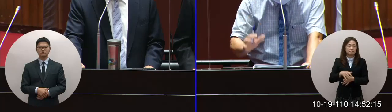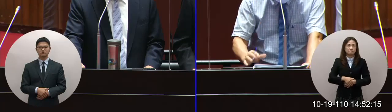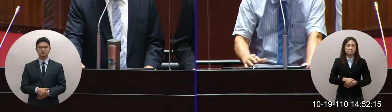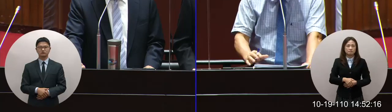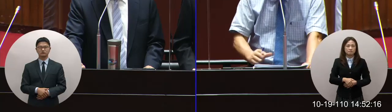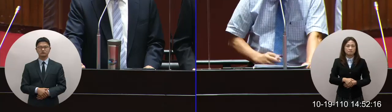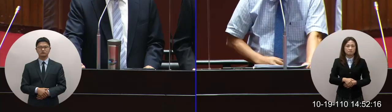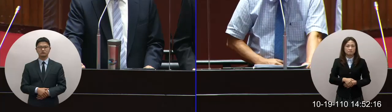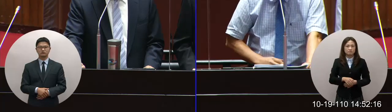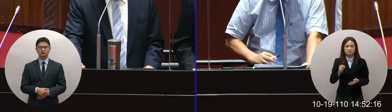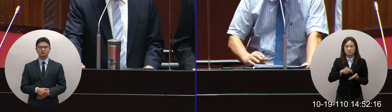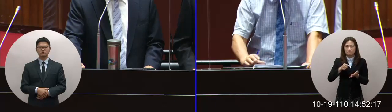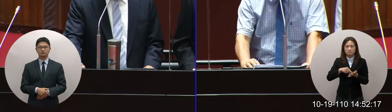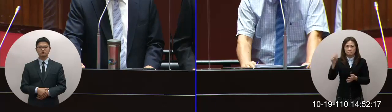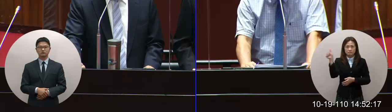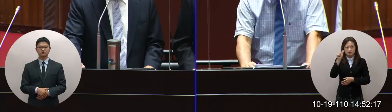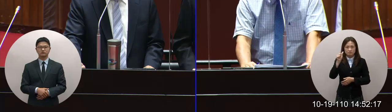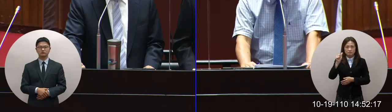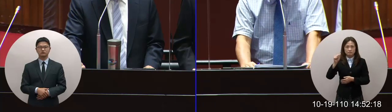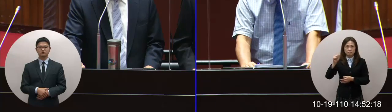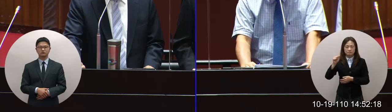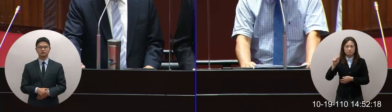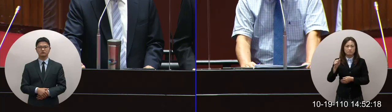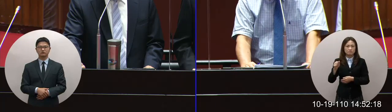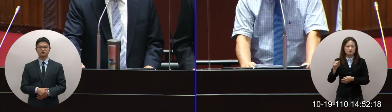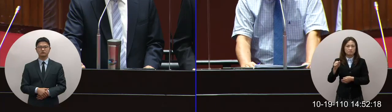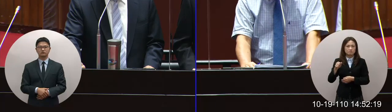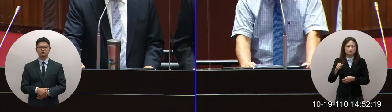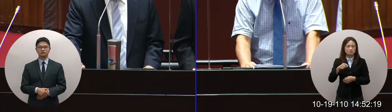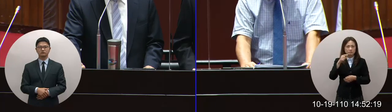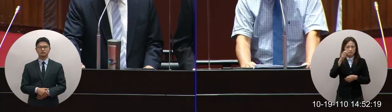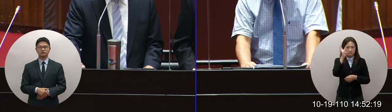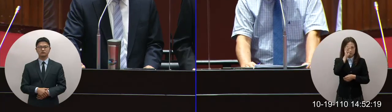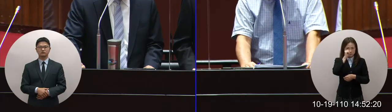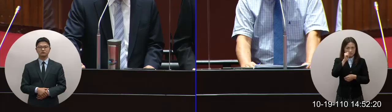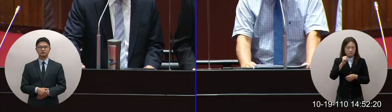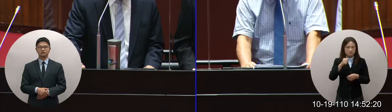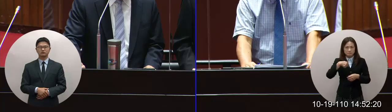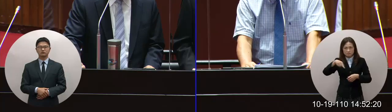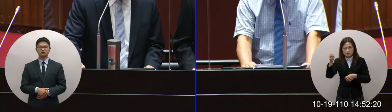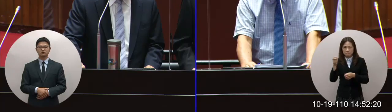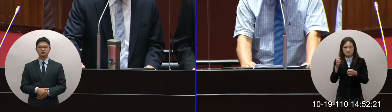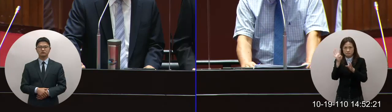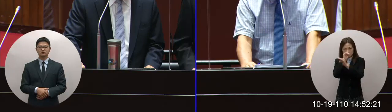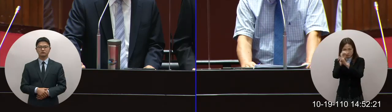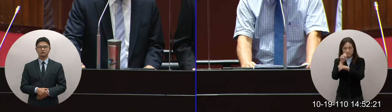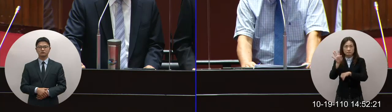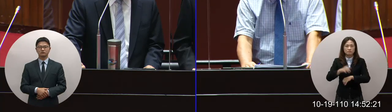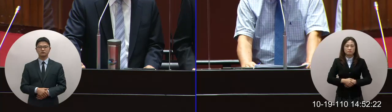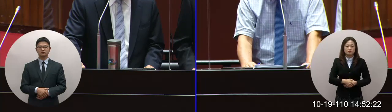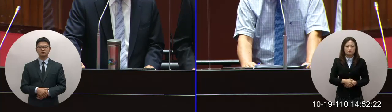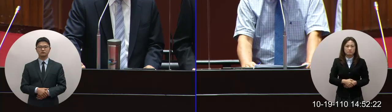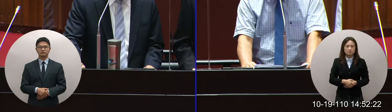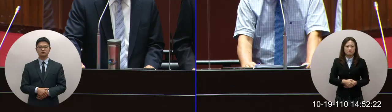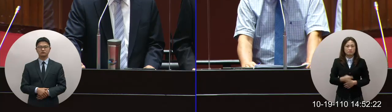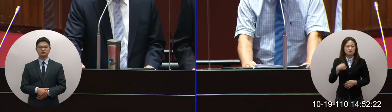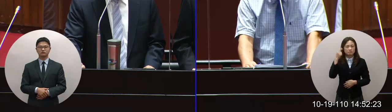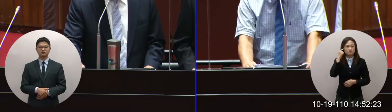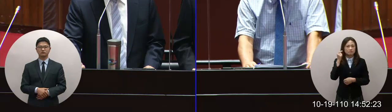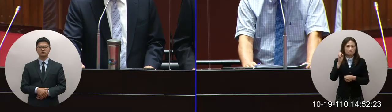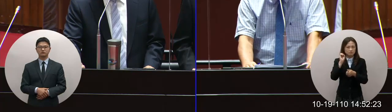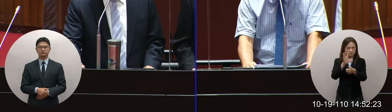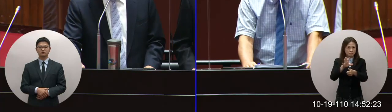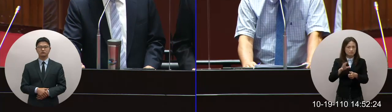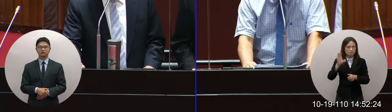已经有5次移送减掉处理。那本席啊，我是提醒苏院长，还有那个法